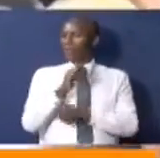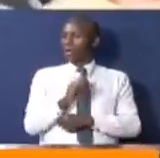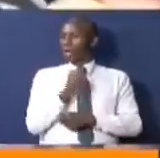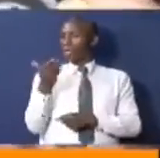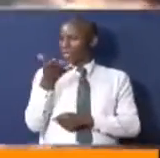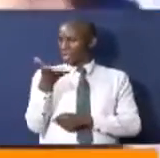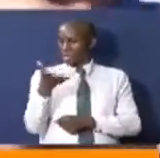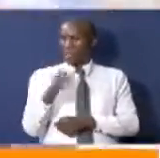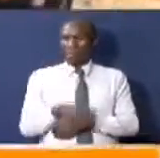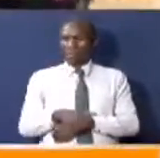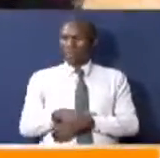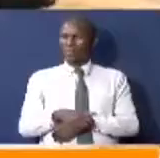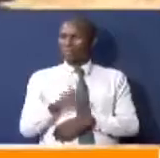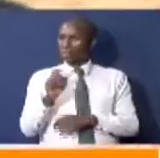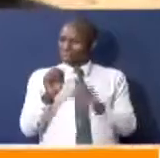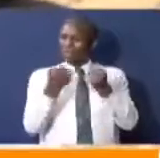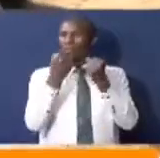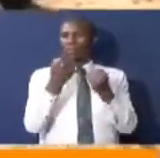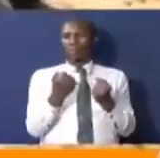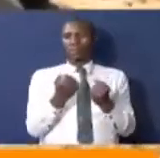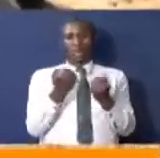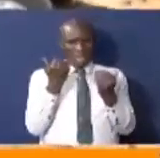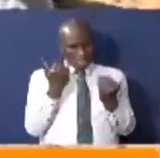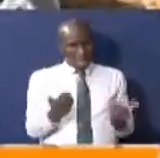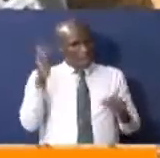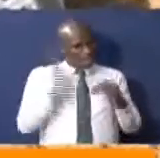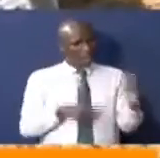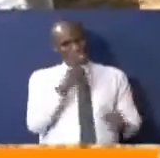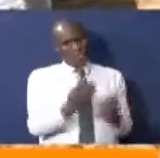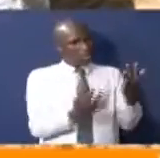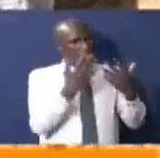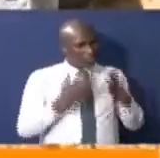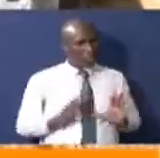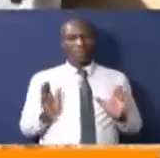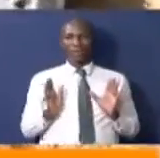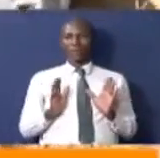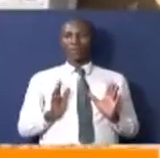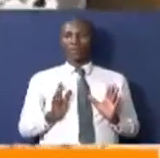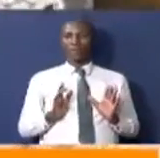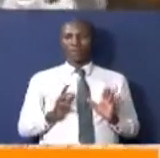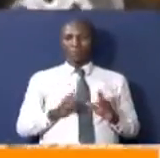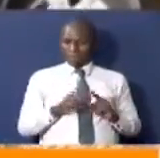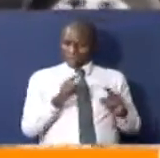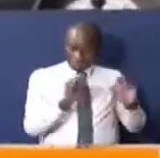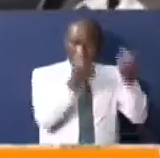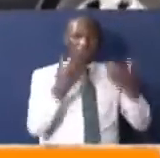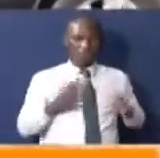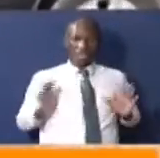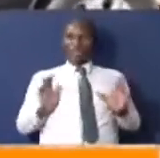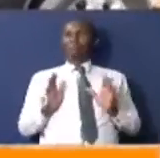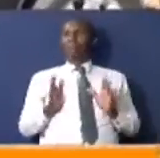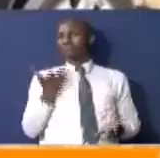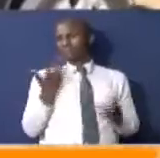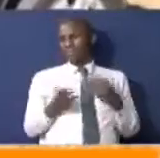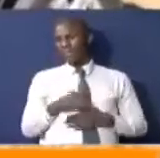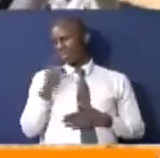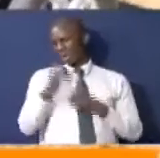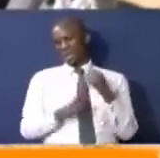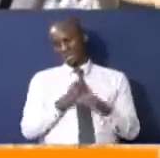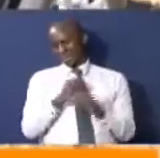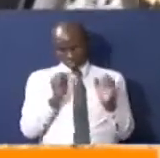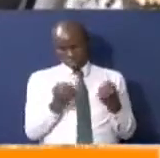alikuwa naye, ndio yule aliokolewa ndio mtoko kushinda huyu amechomeka. Huyu aliokolewa ni kama wa mwaka